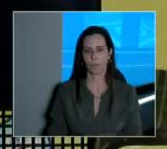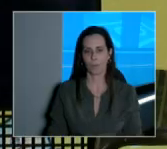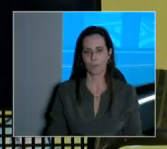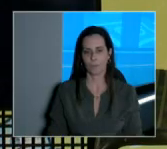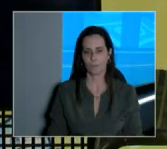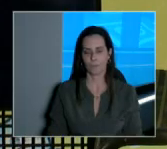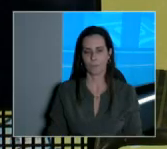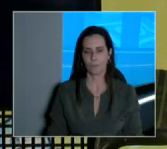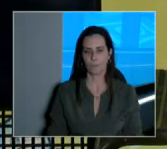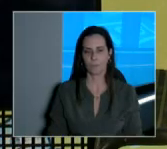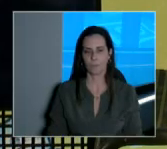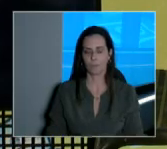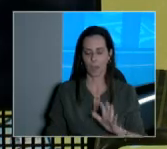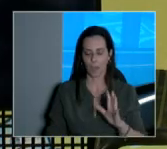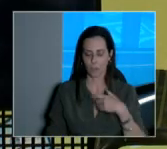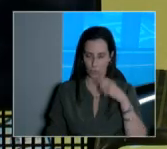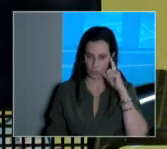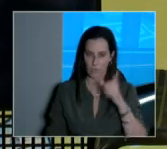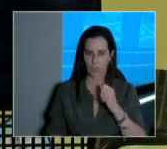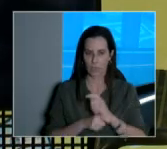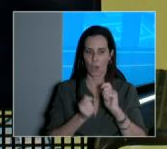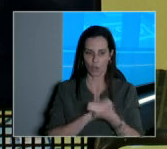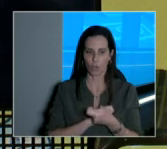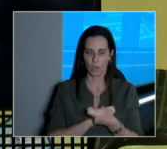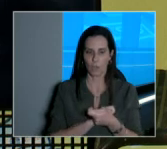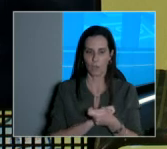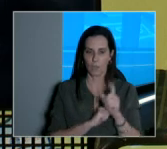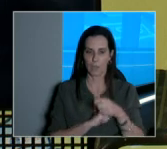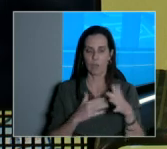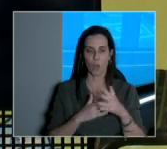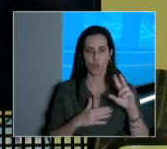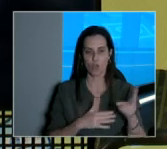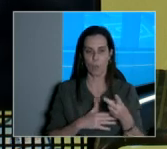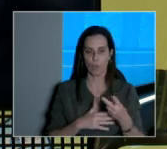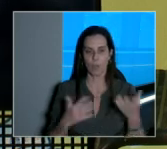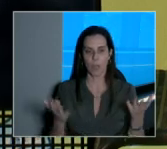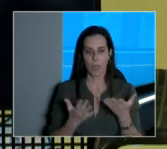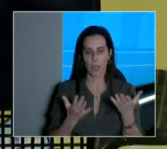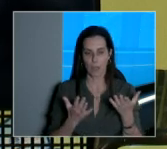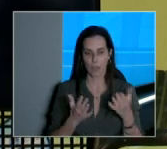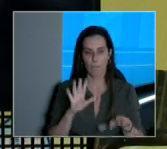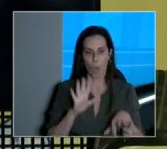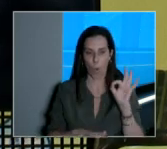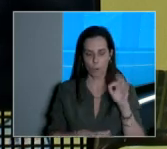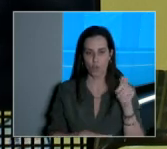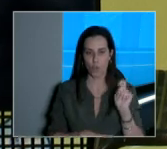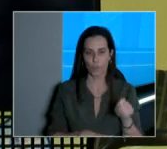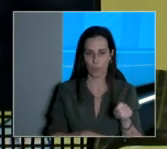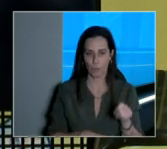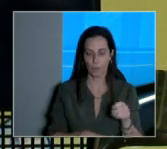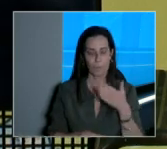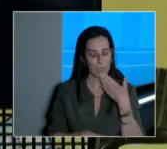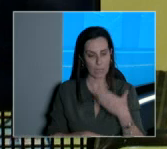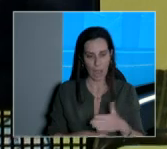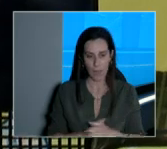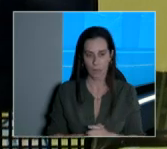חושב שצריך לעשות שינויים וצריך לבחון מחדש את הדרך שבוחרים שופטים